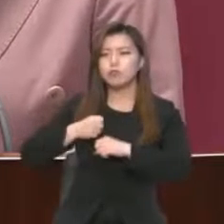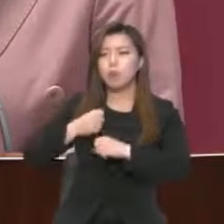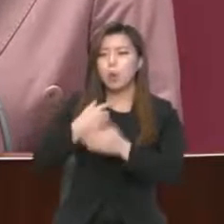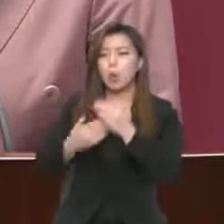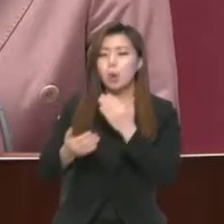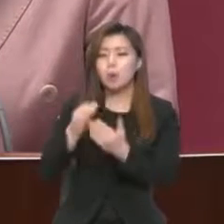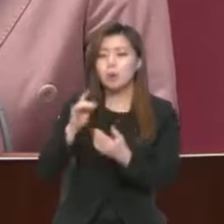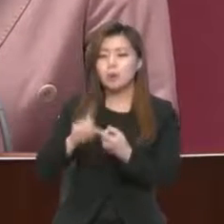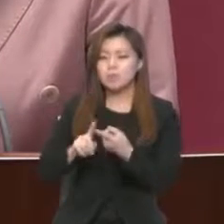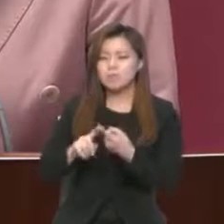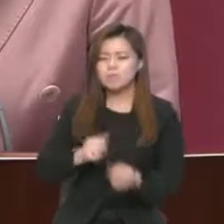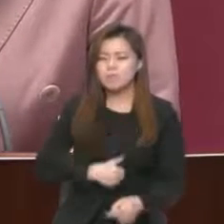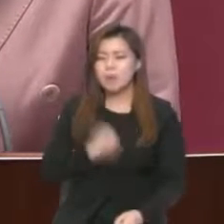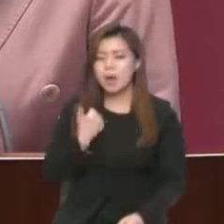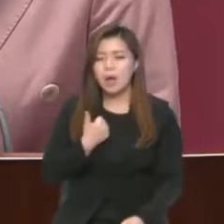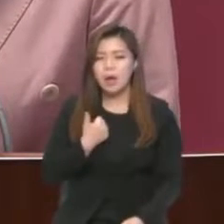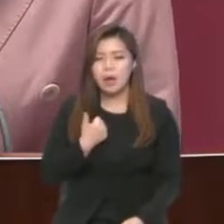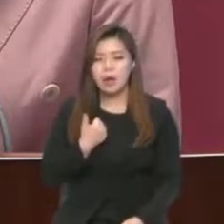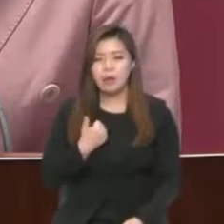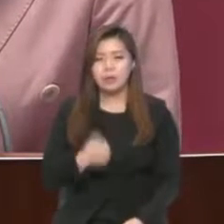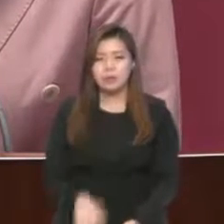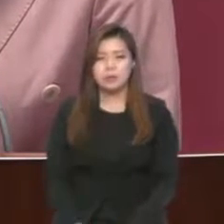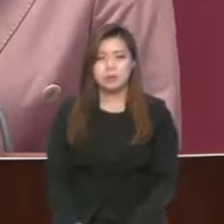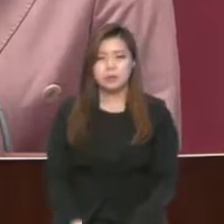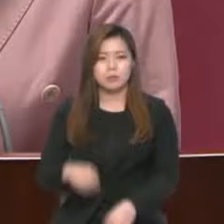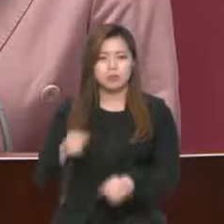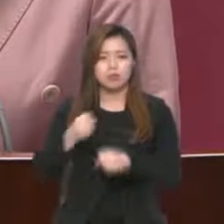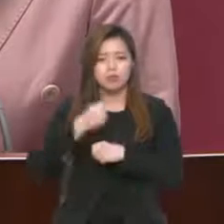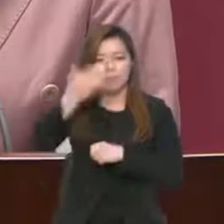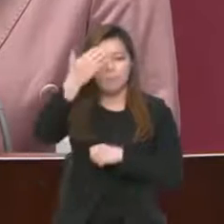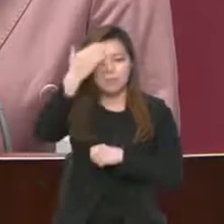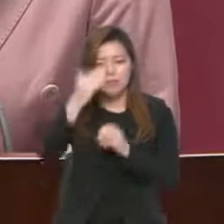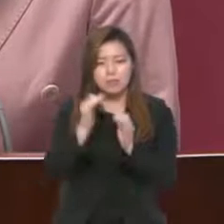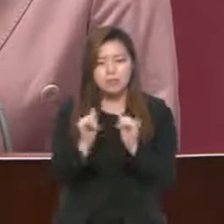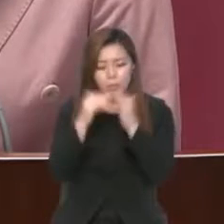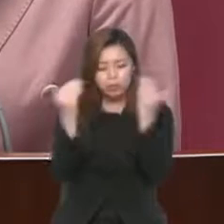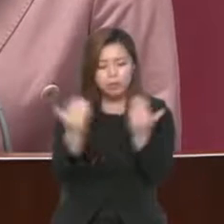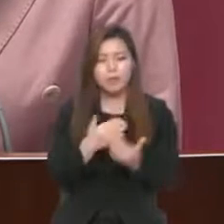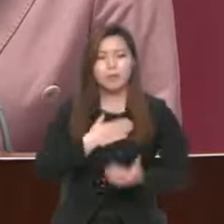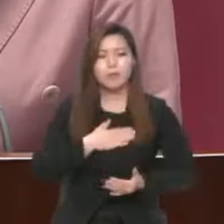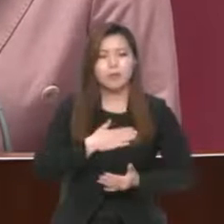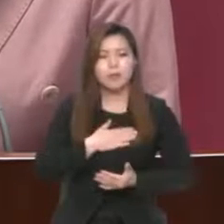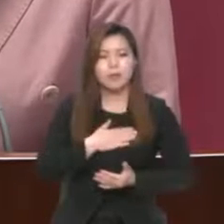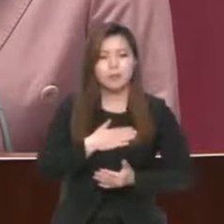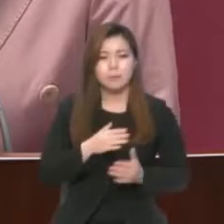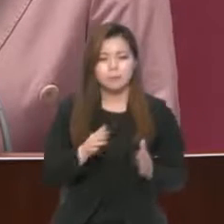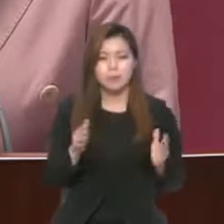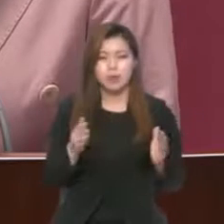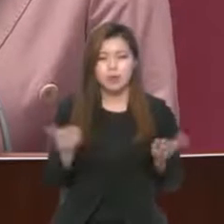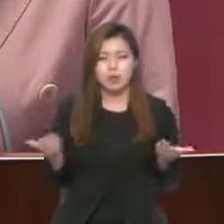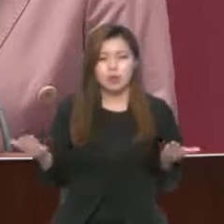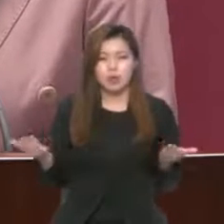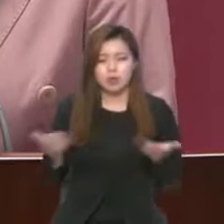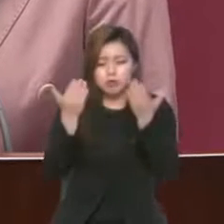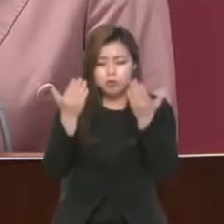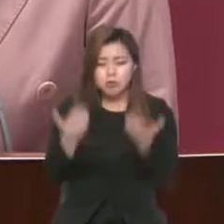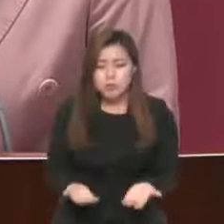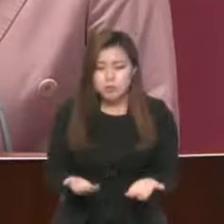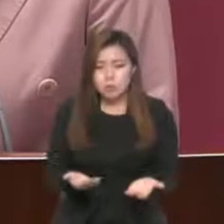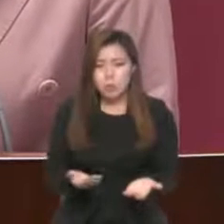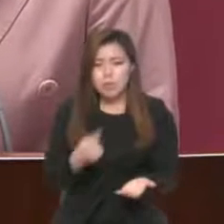댓글 하나를 소개해드리겠습니다. 군필자는 다 알 거다. 휴가 복귀 1분이라도 늦으면 영창 간다는